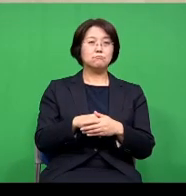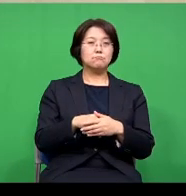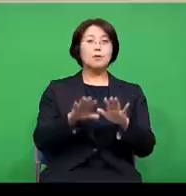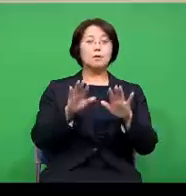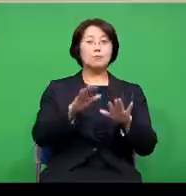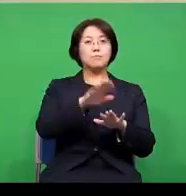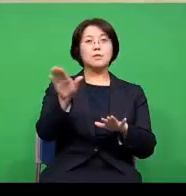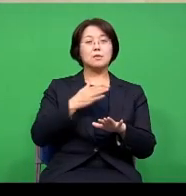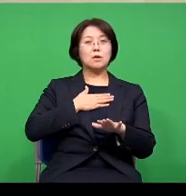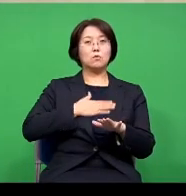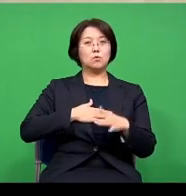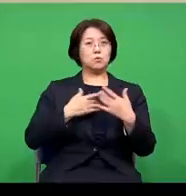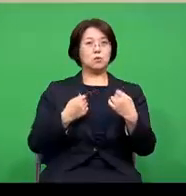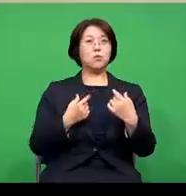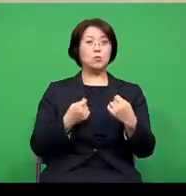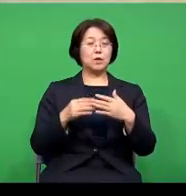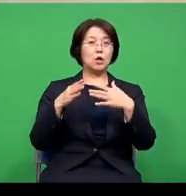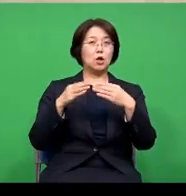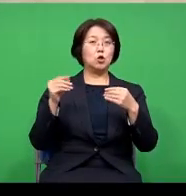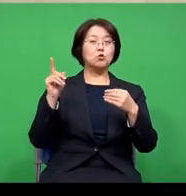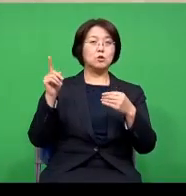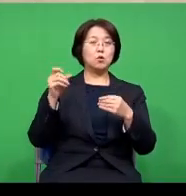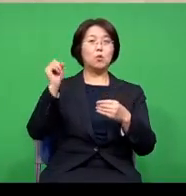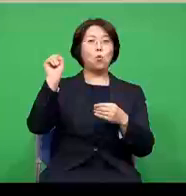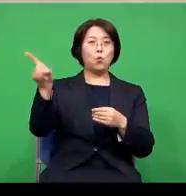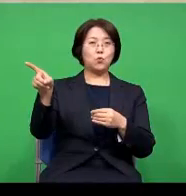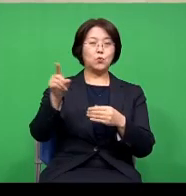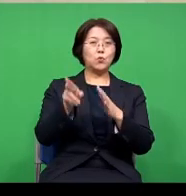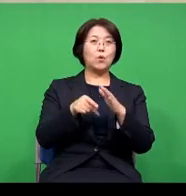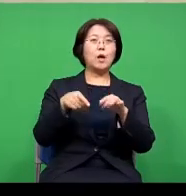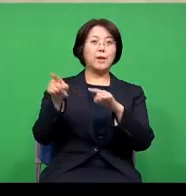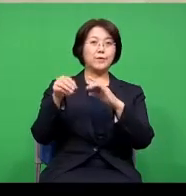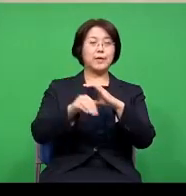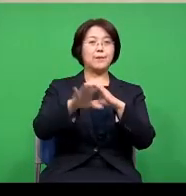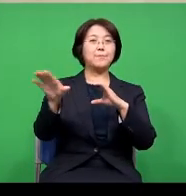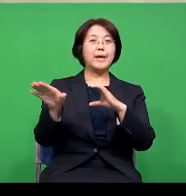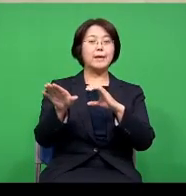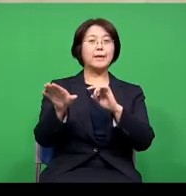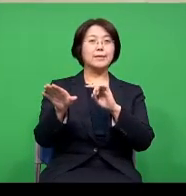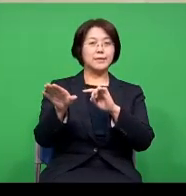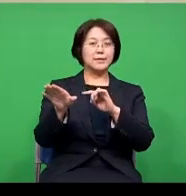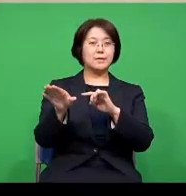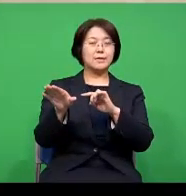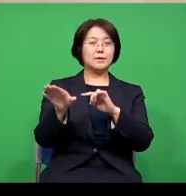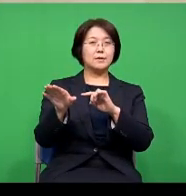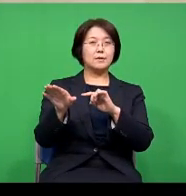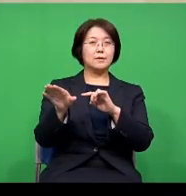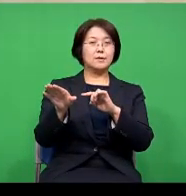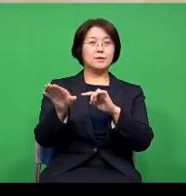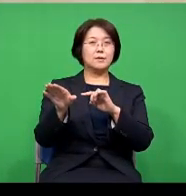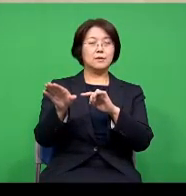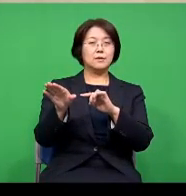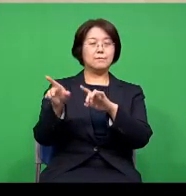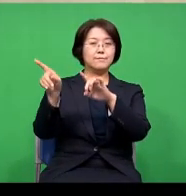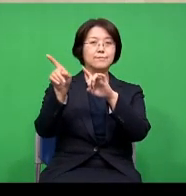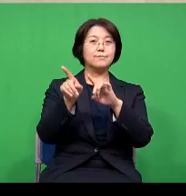今ですね、ご承知のように、国の GoTo トラベルキャンペーンに、まあ、ある程度か、こう